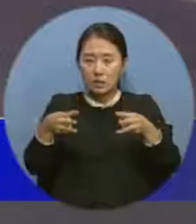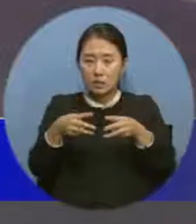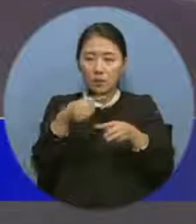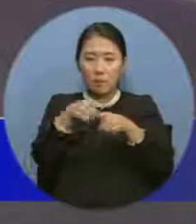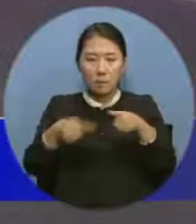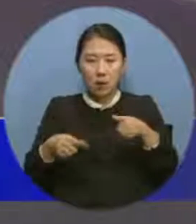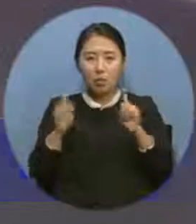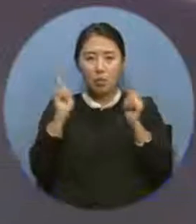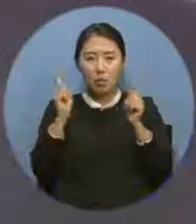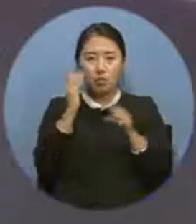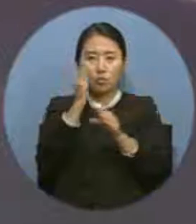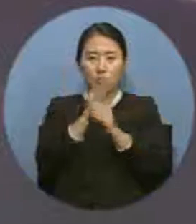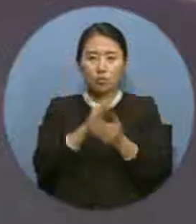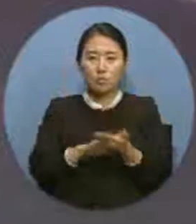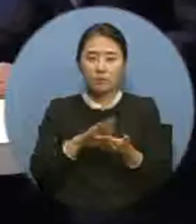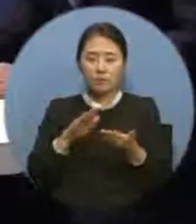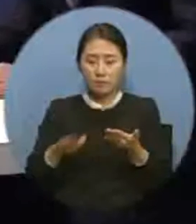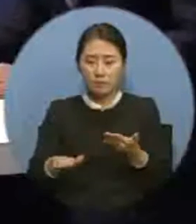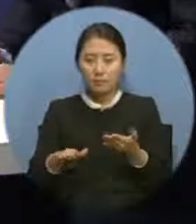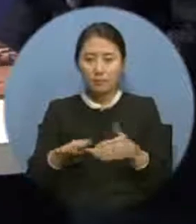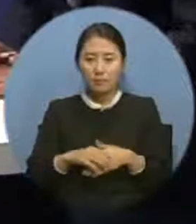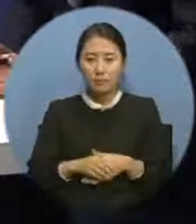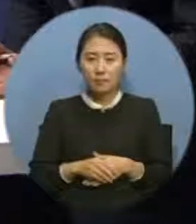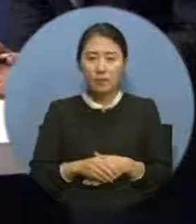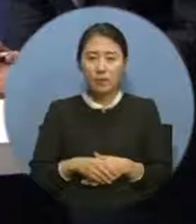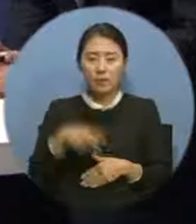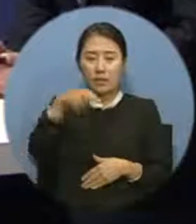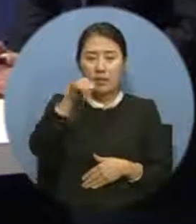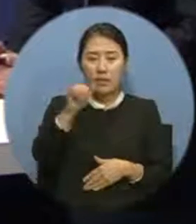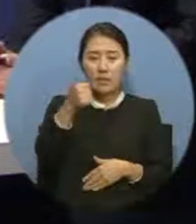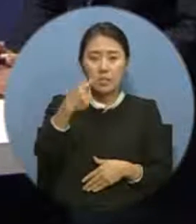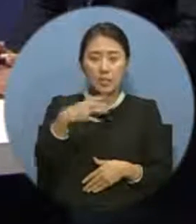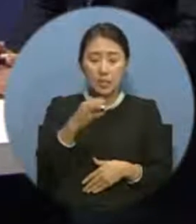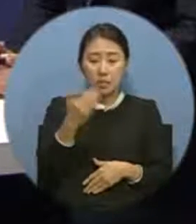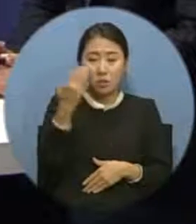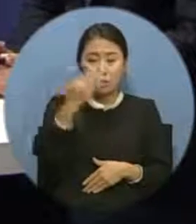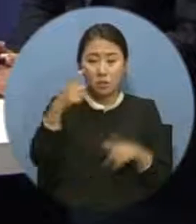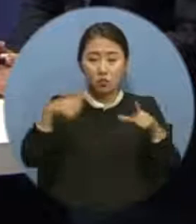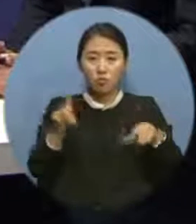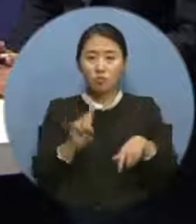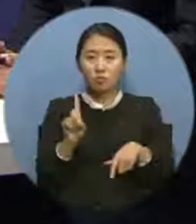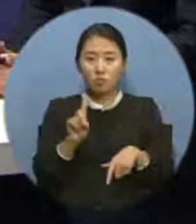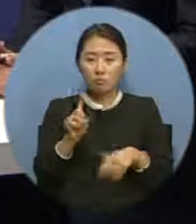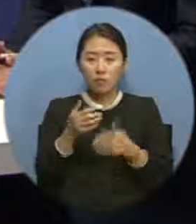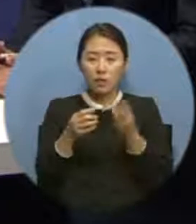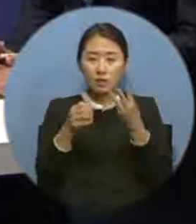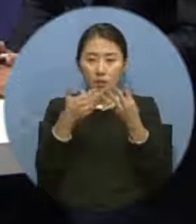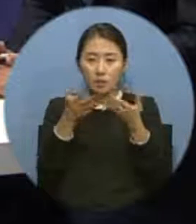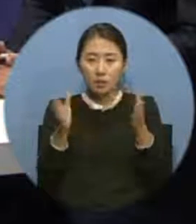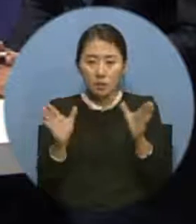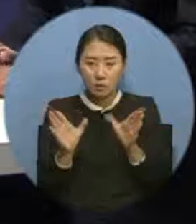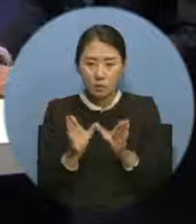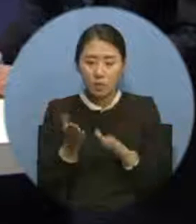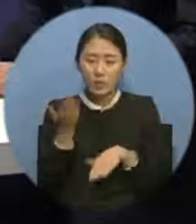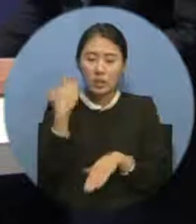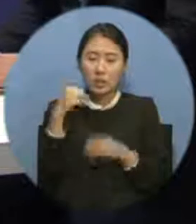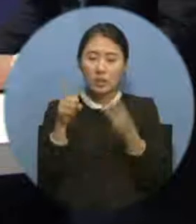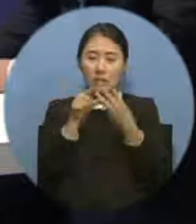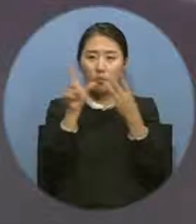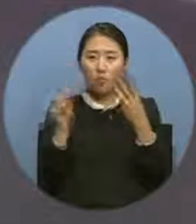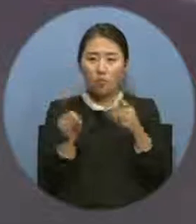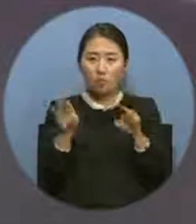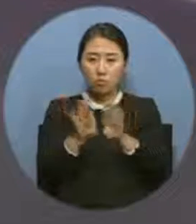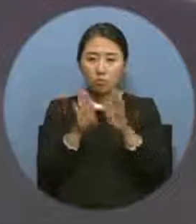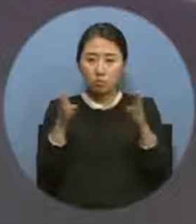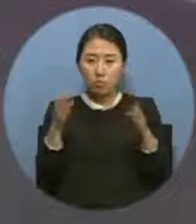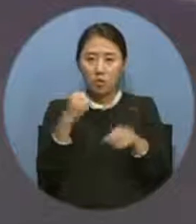반년동안 놀고 있는 셈입니다 그럼 쉬운 3동 의 경우는 어떤가요 아쉬움 3동 마을 회관은 지난해 3월에 문을 열었습니다